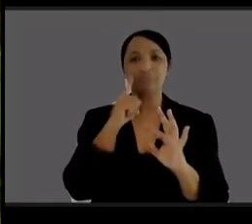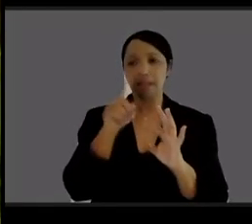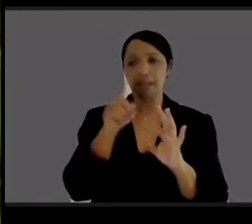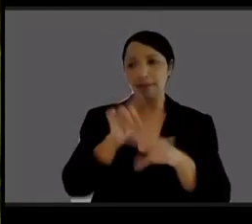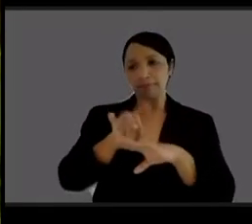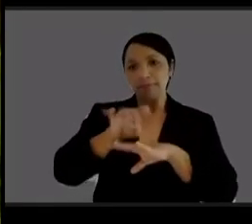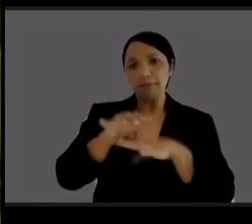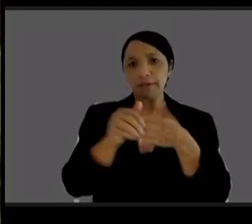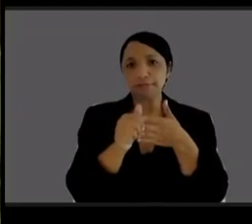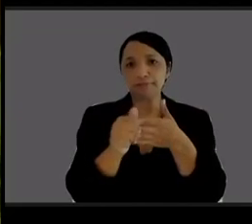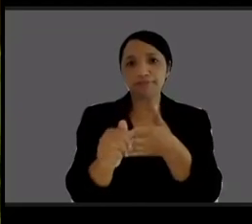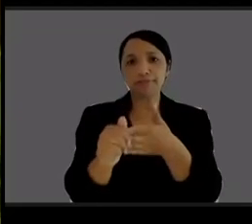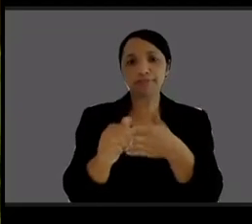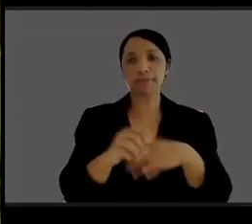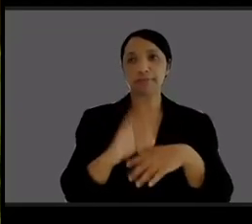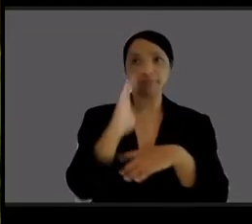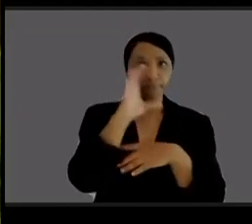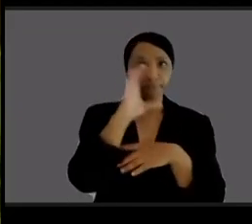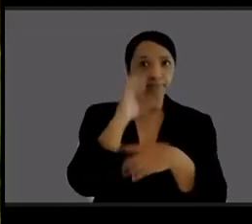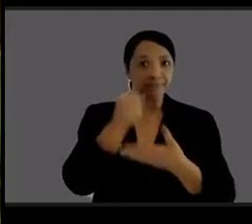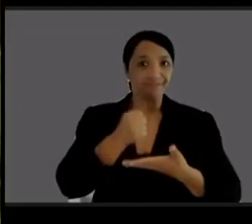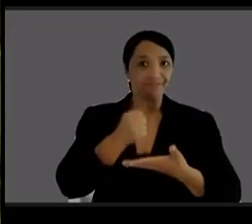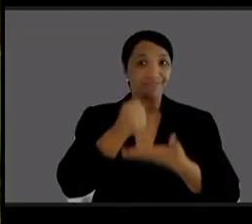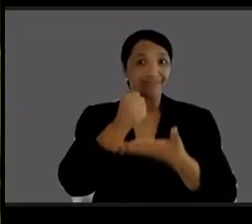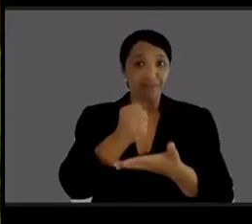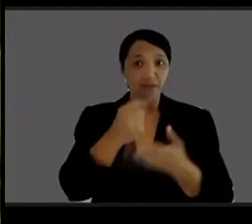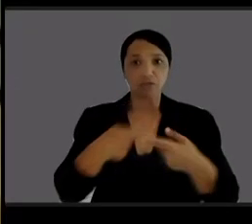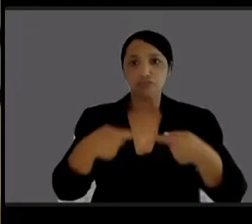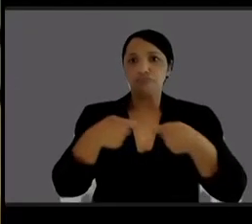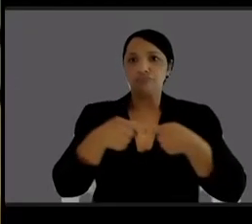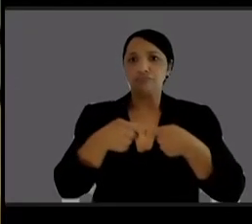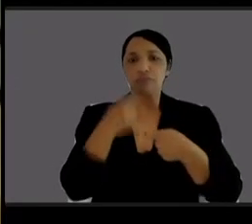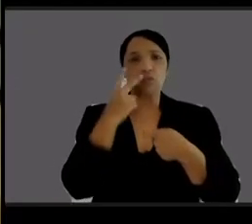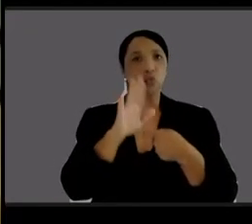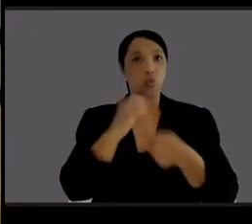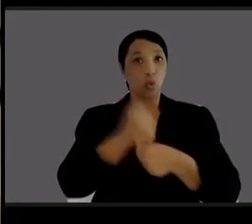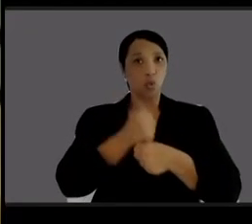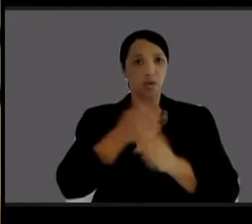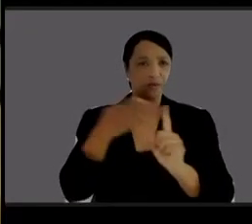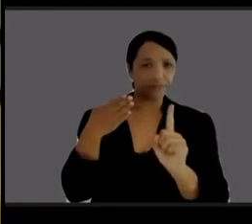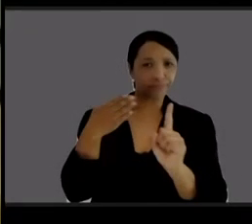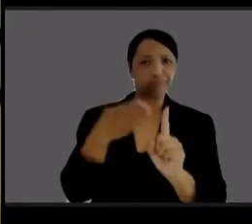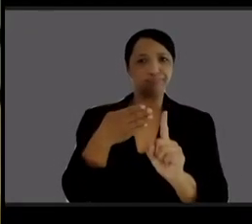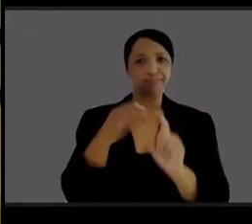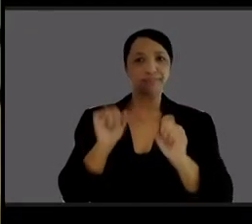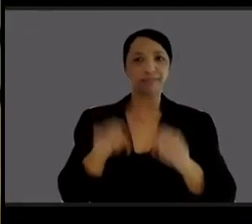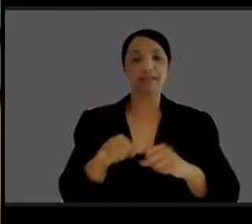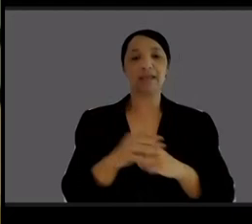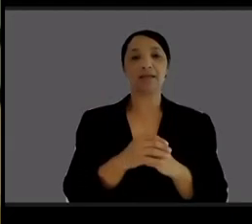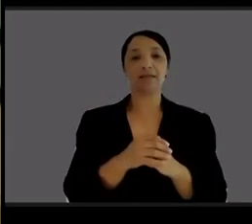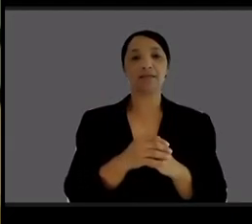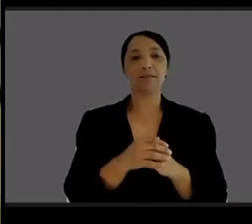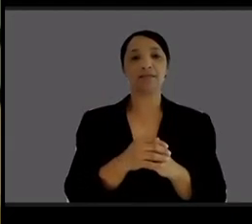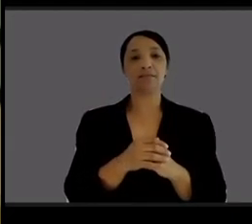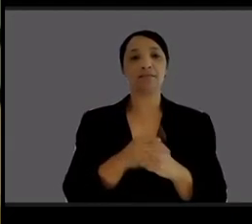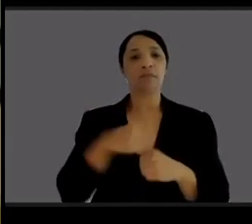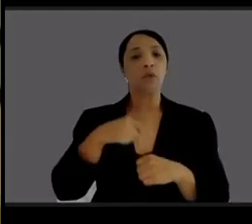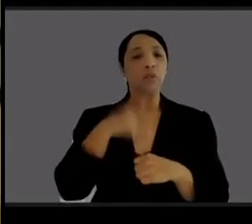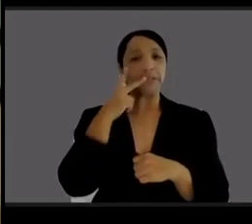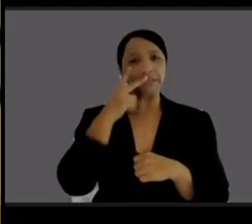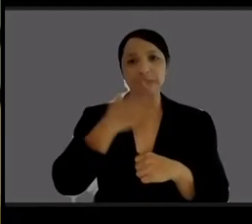mis en place a pour objectif de fournir une orientation stratégique, un financement stable et un